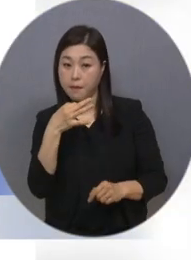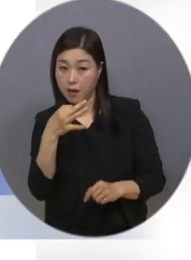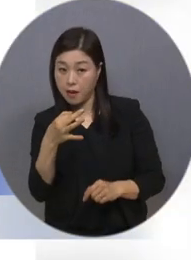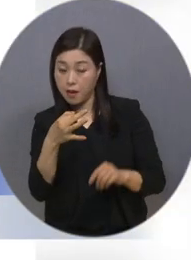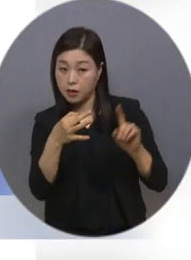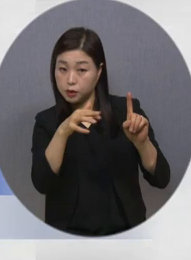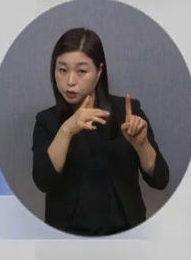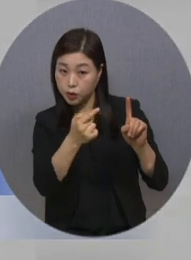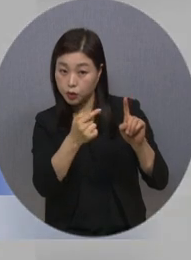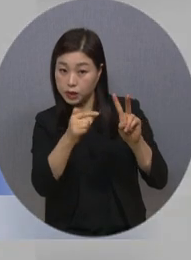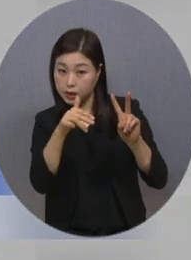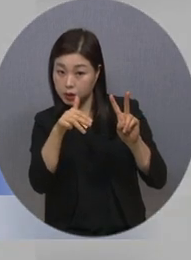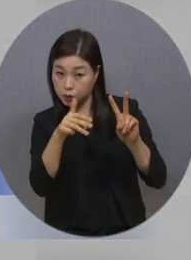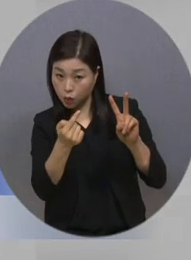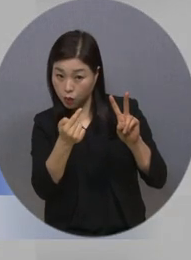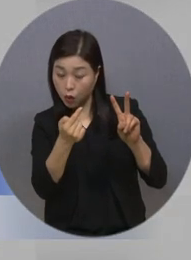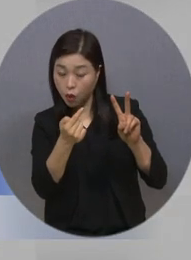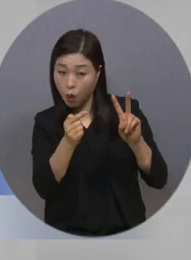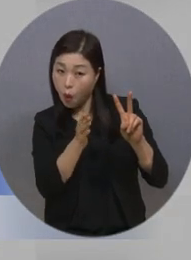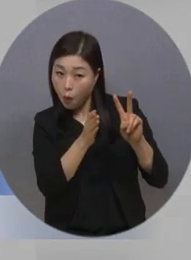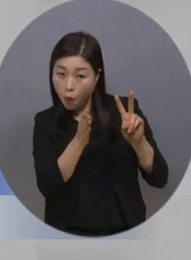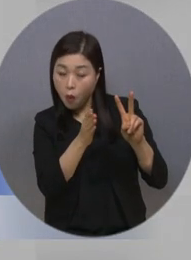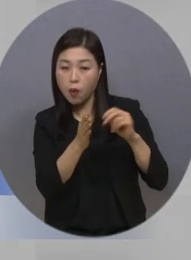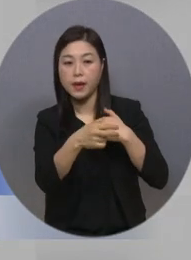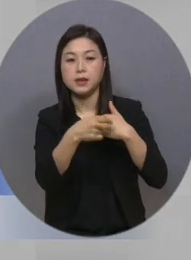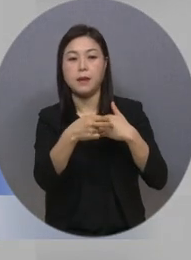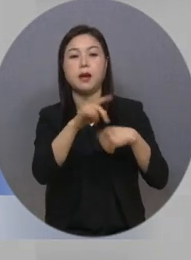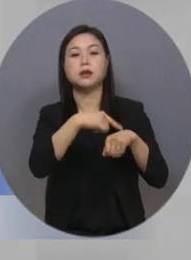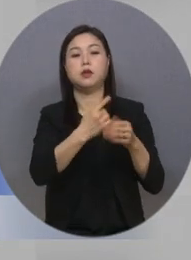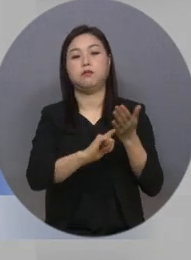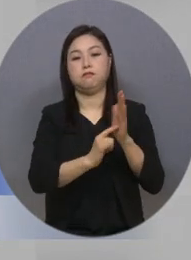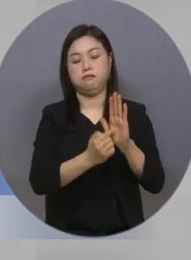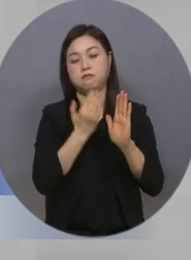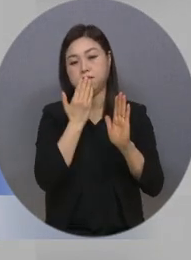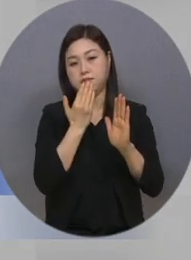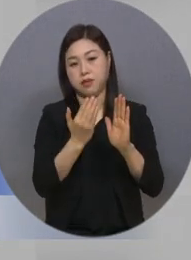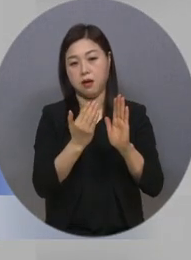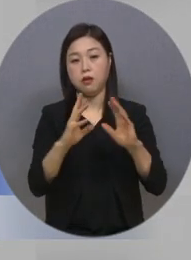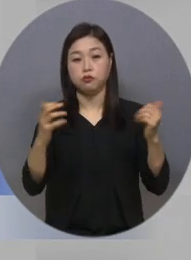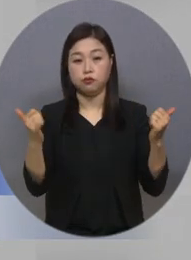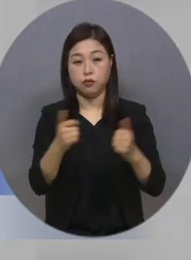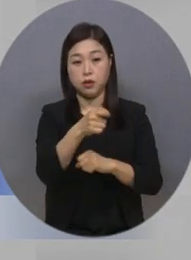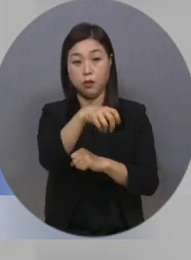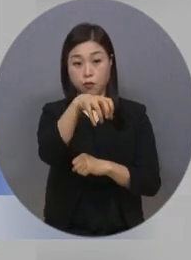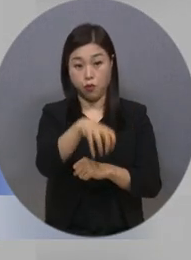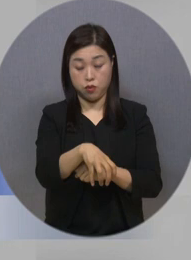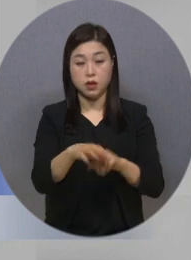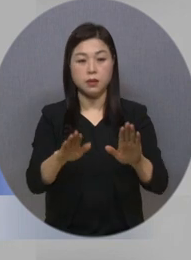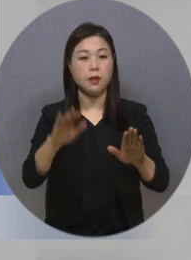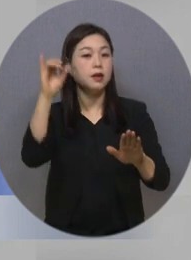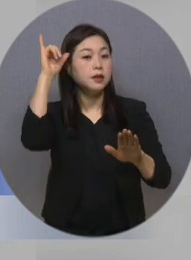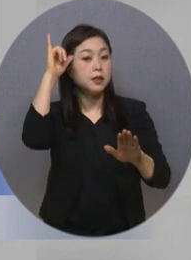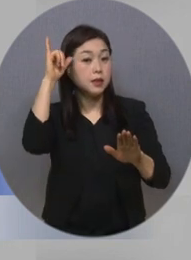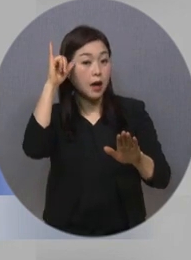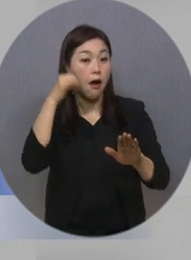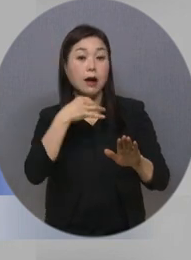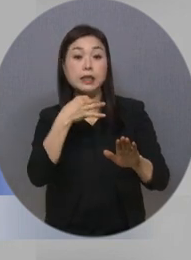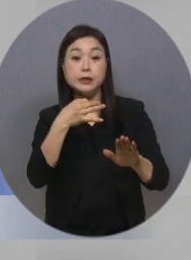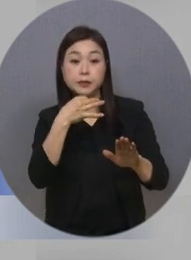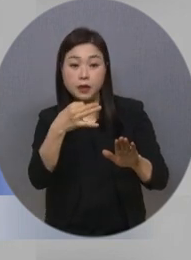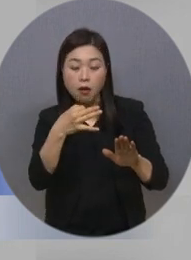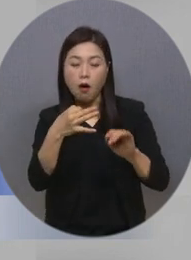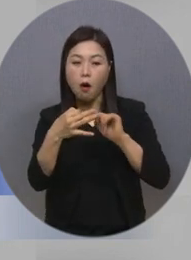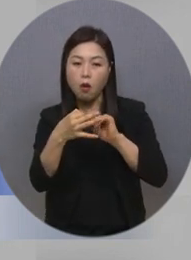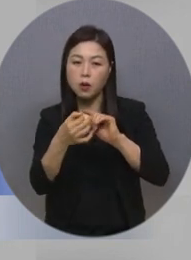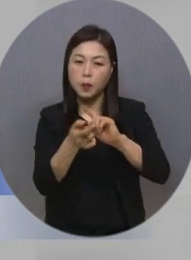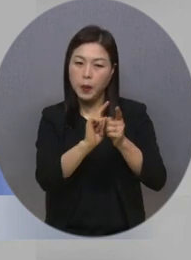2초 이내 자막을 표출하는 성능을 갖고 있다고 합니다 국회 사무처는 이번 AI 음성인식 생중계 자막